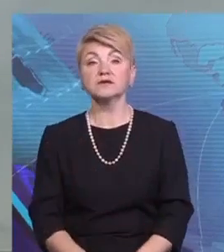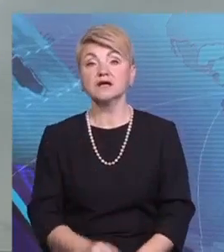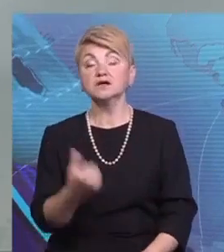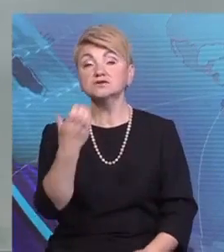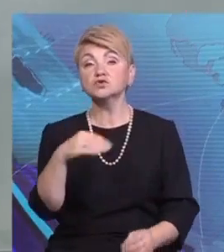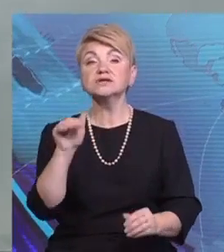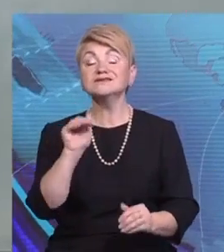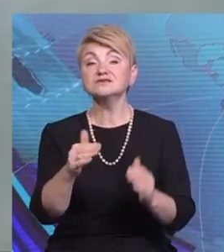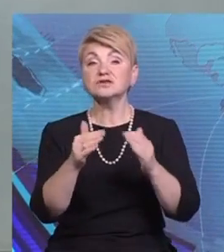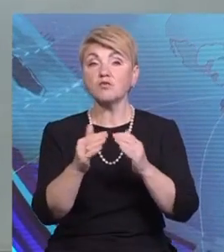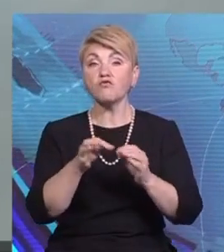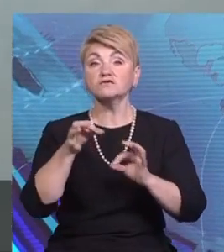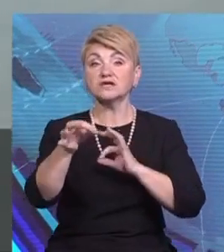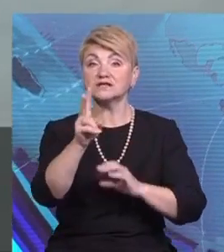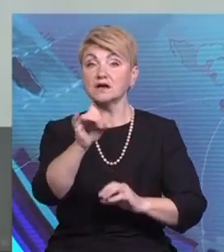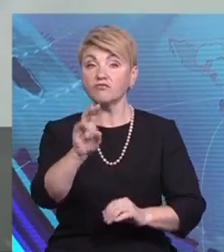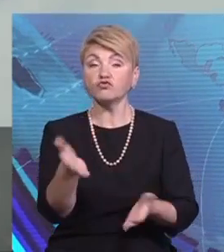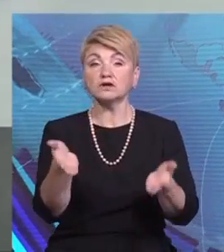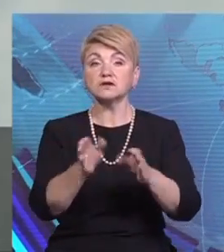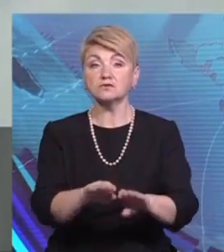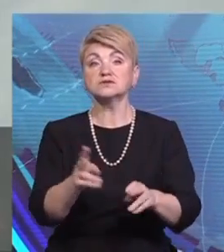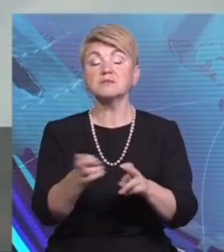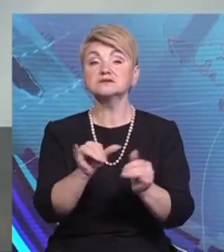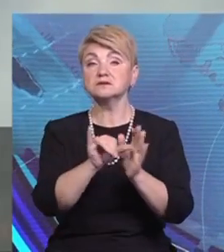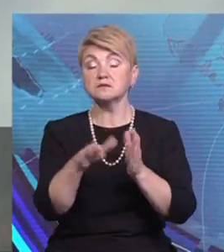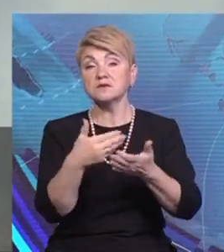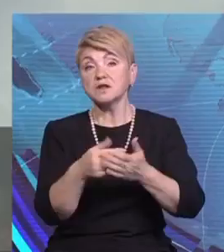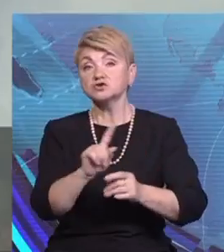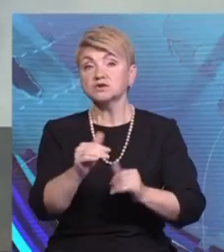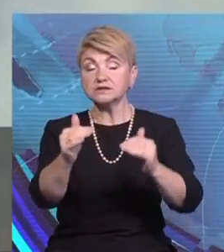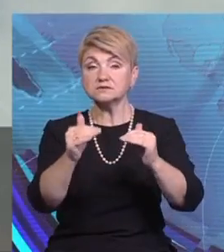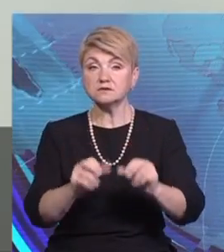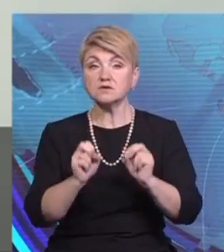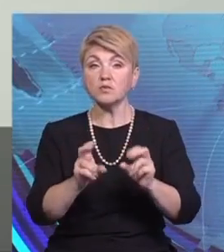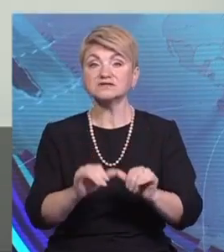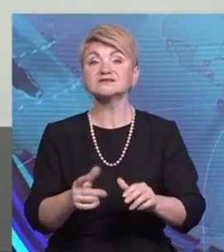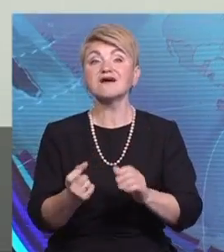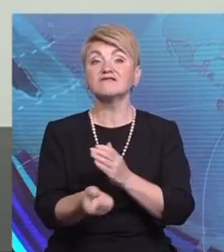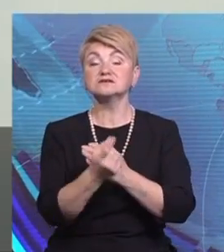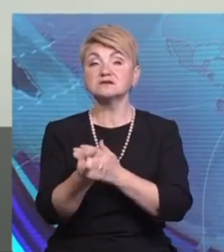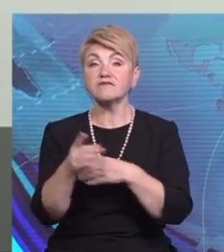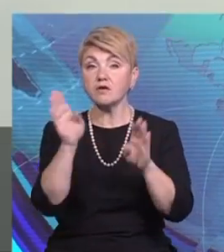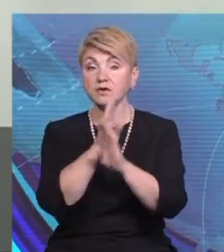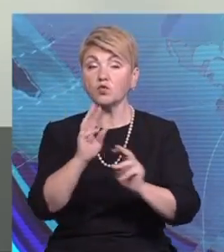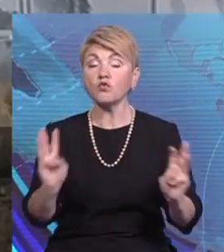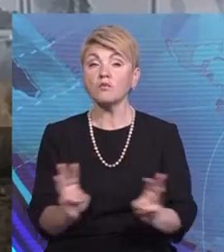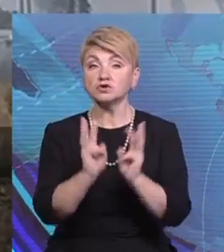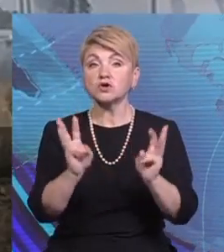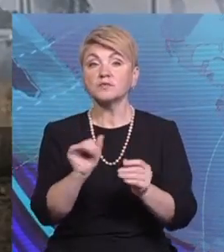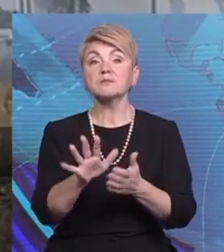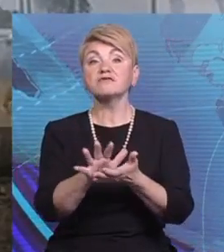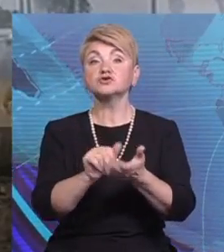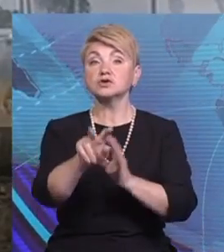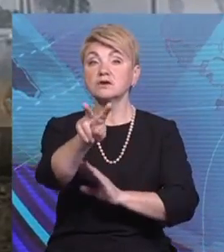Сотни тысяч домов в штате Калифорния остаются без электричества. Предполагалось, что это снизит риск возникновения природных пожаров. При повреждении